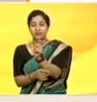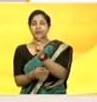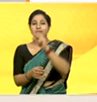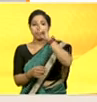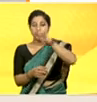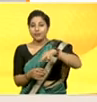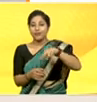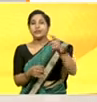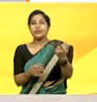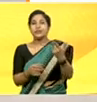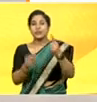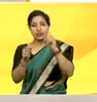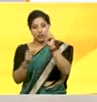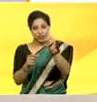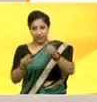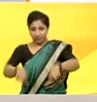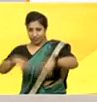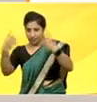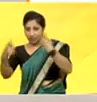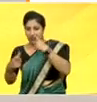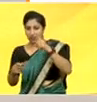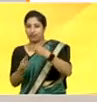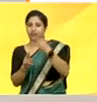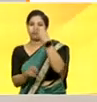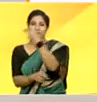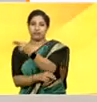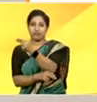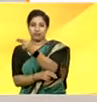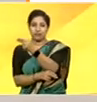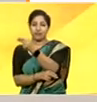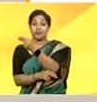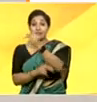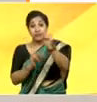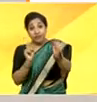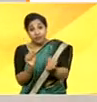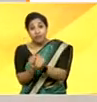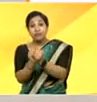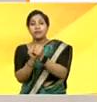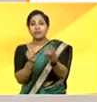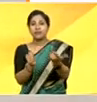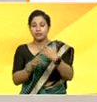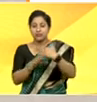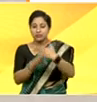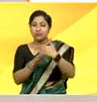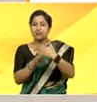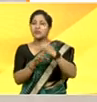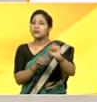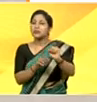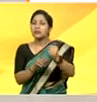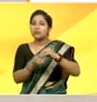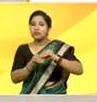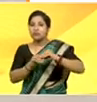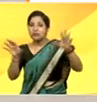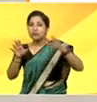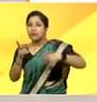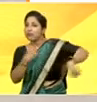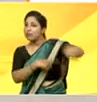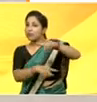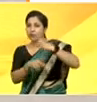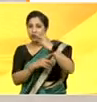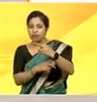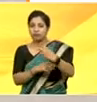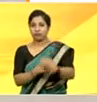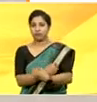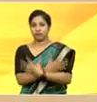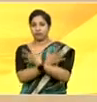#एक पेड़ माँ के नाम इसके साथ साझा करके दूसरों को प्रेरित